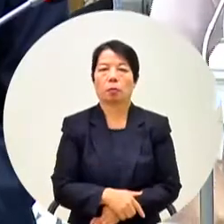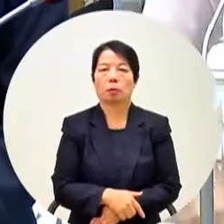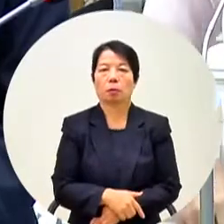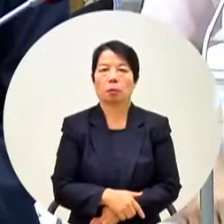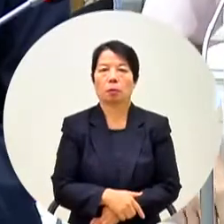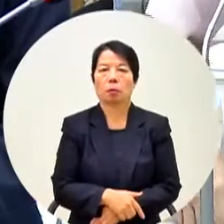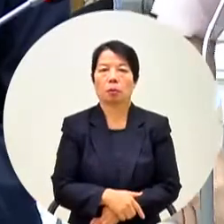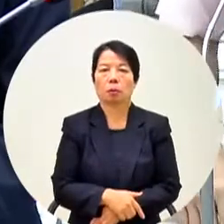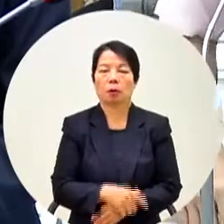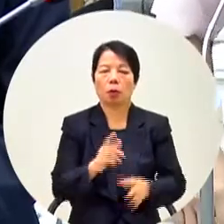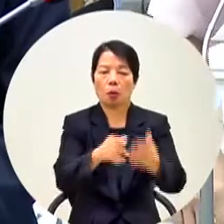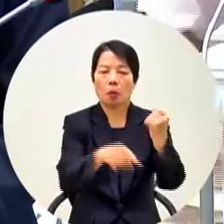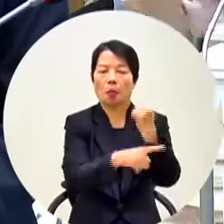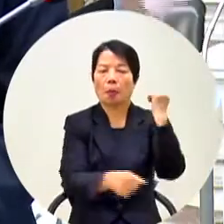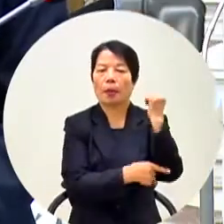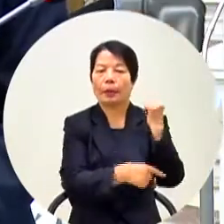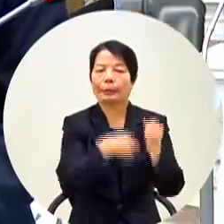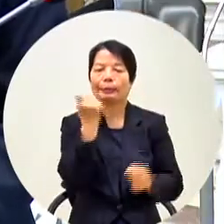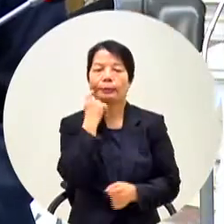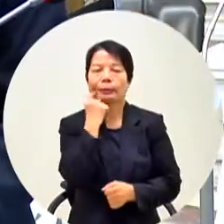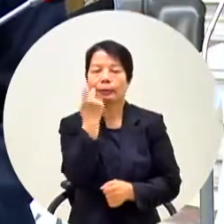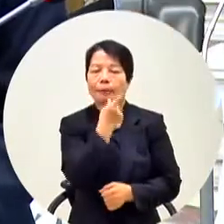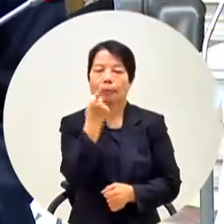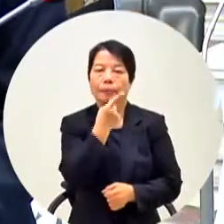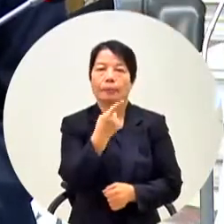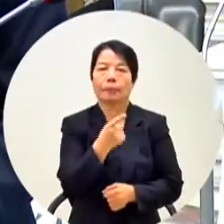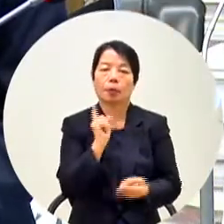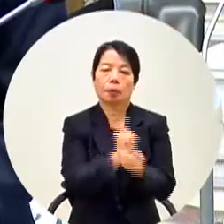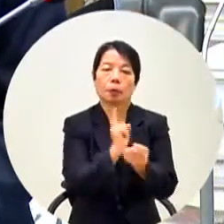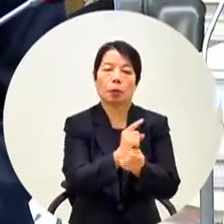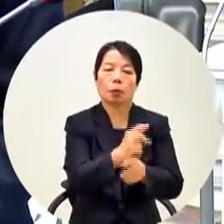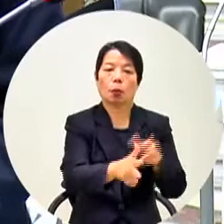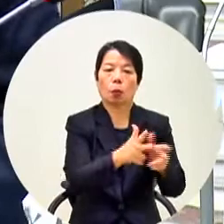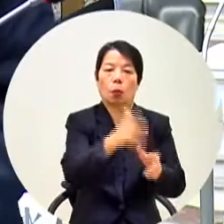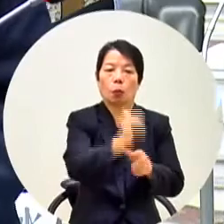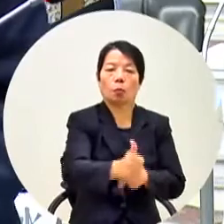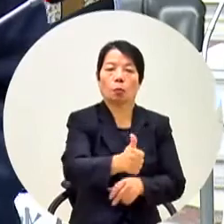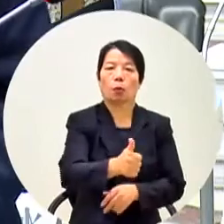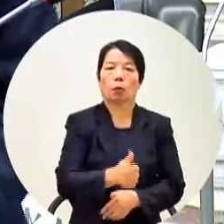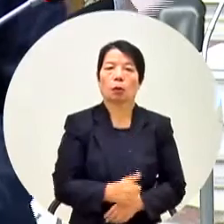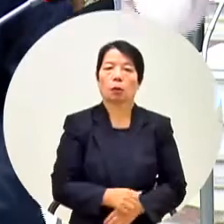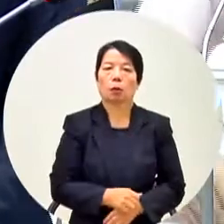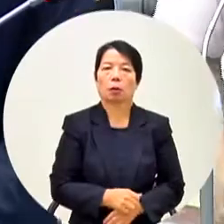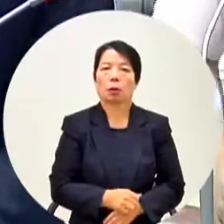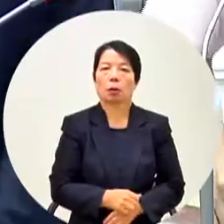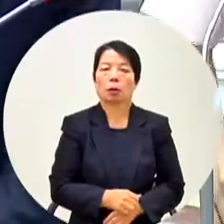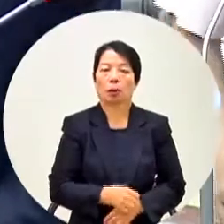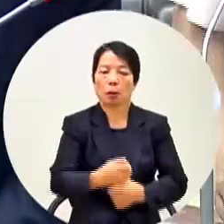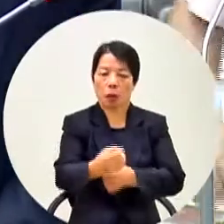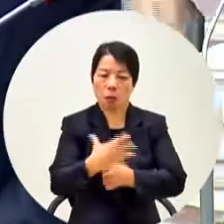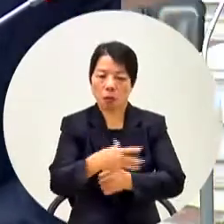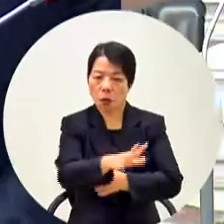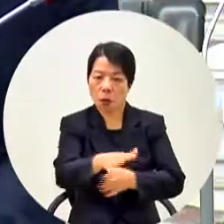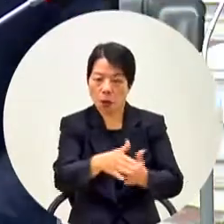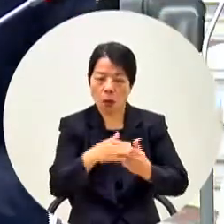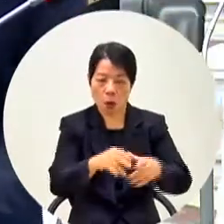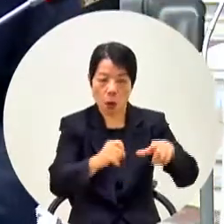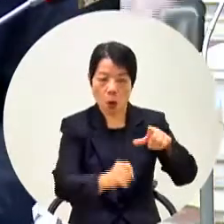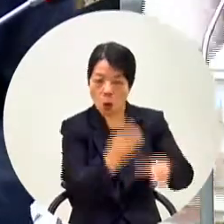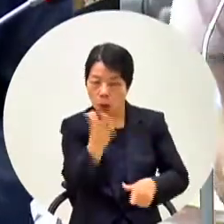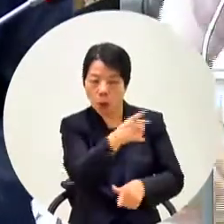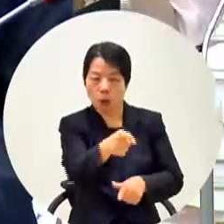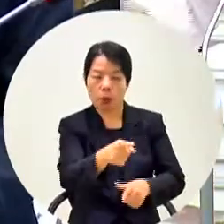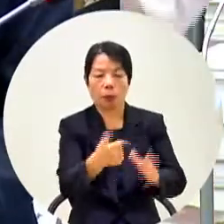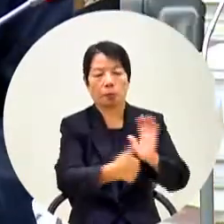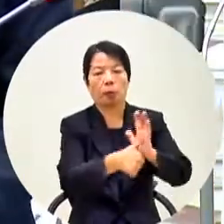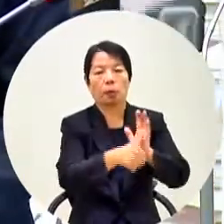箭，你知道业者？拜托，我不要公布他的名字。只要我公布